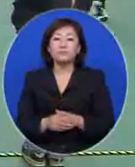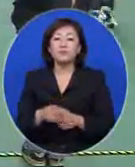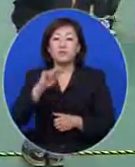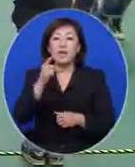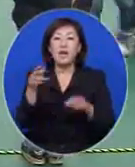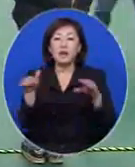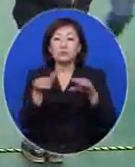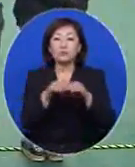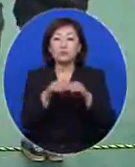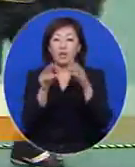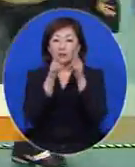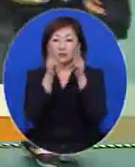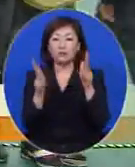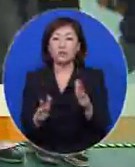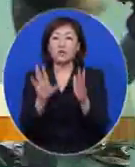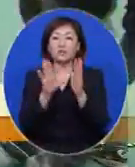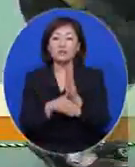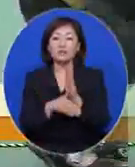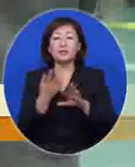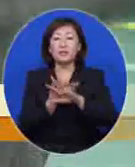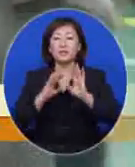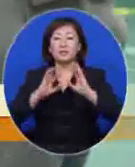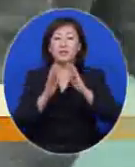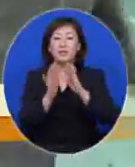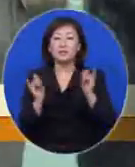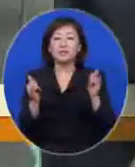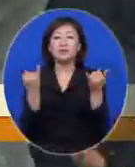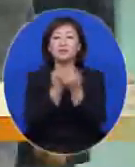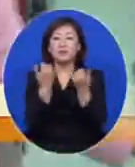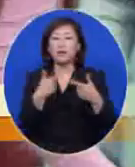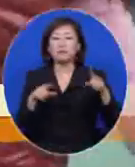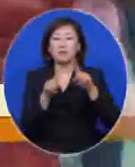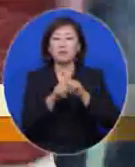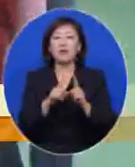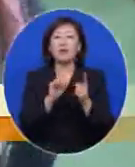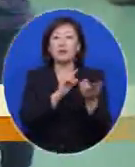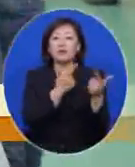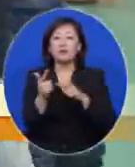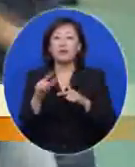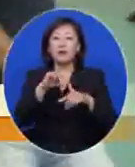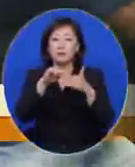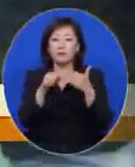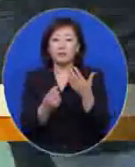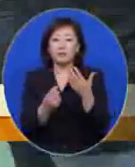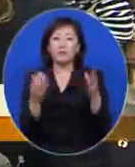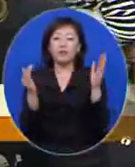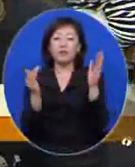다문화 주간을 맞아 울산에 사는 외국인 주민을 위한 다양한 행사가 펼쳐집니다.